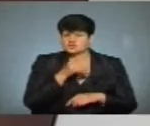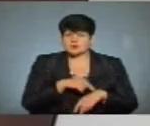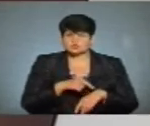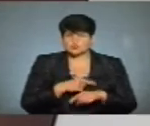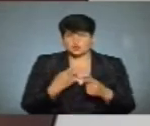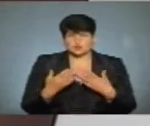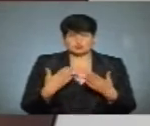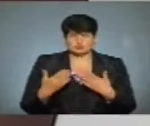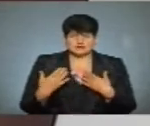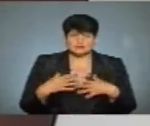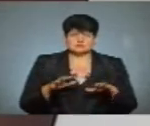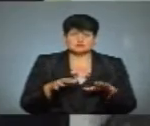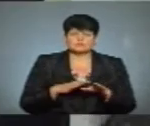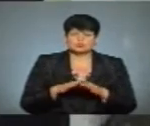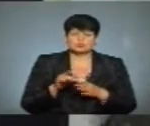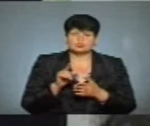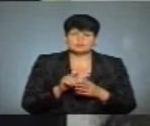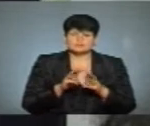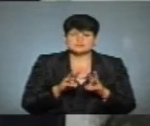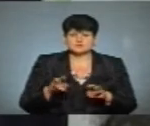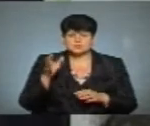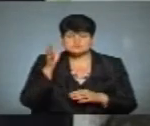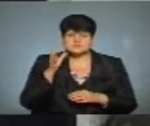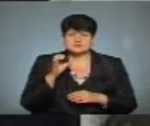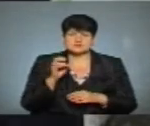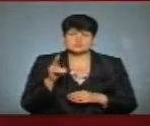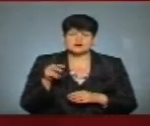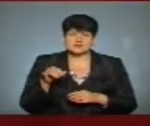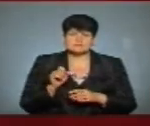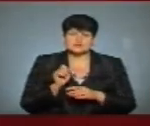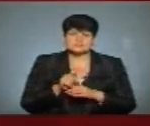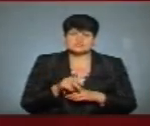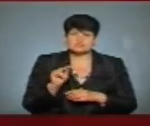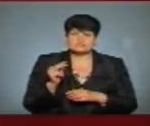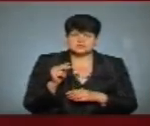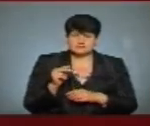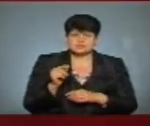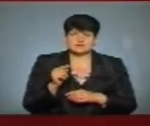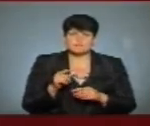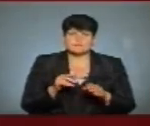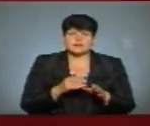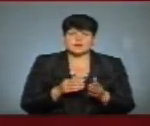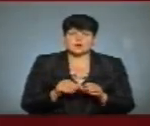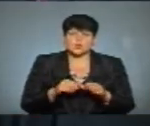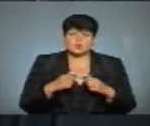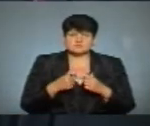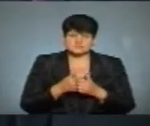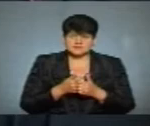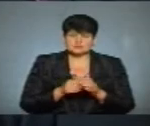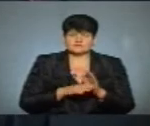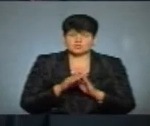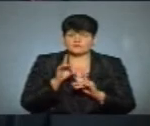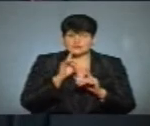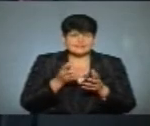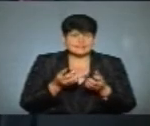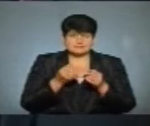розмовляти. На посаду виконувача обов'язків міністра освіти Сергія Шкарлета призначили у четвер, попри те, що профільний комітет парламенту не підтримав